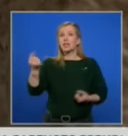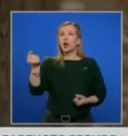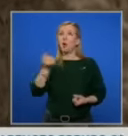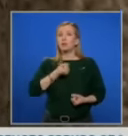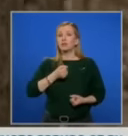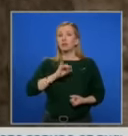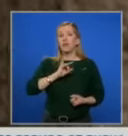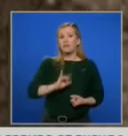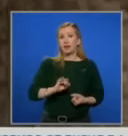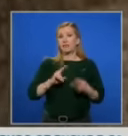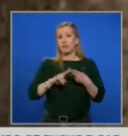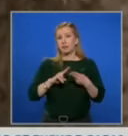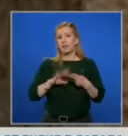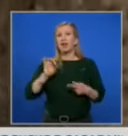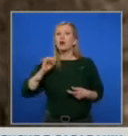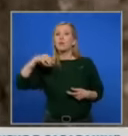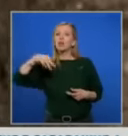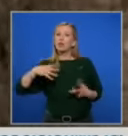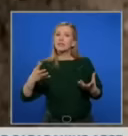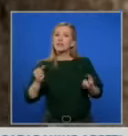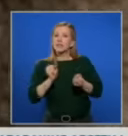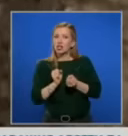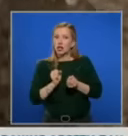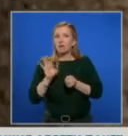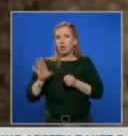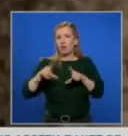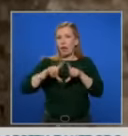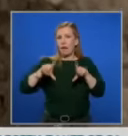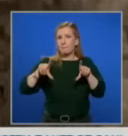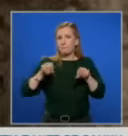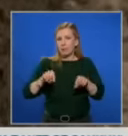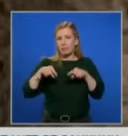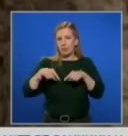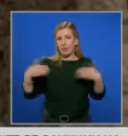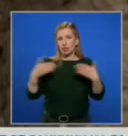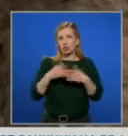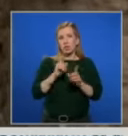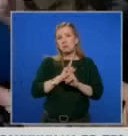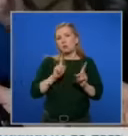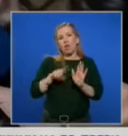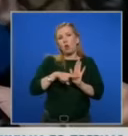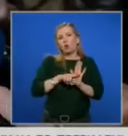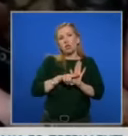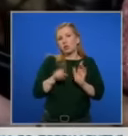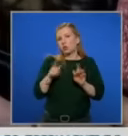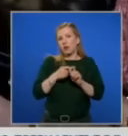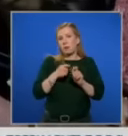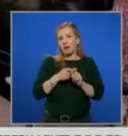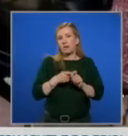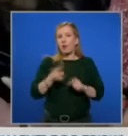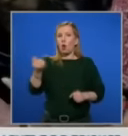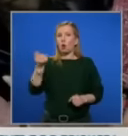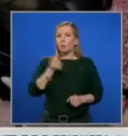Иван Владимиров. Румен Тонев е задържан в апартамента си тази нощ и поне за сега не отрича, че той е извършил убийството. Оръжието, с